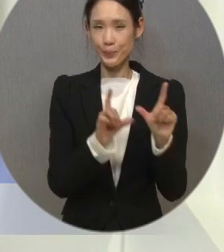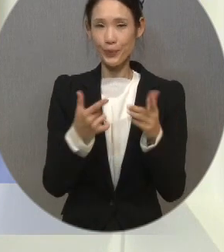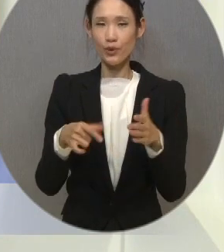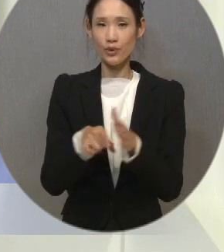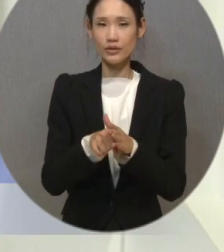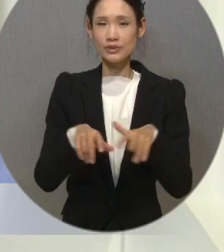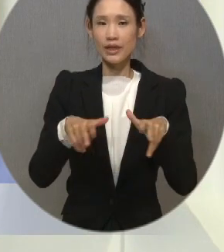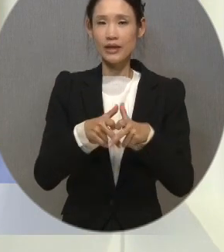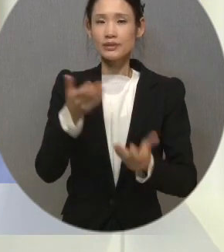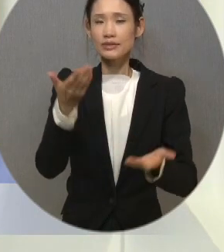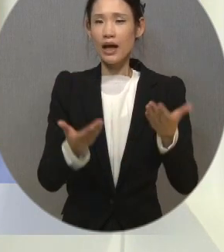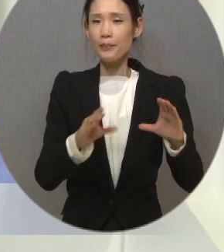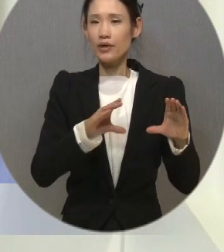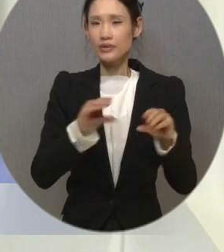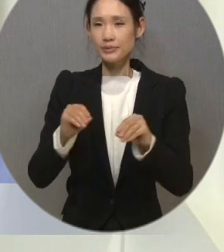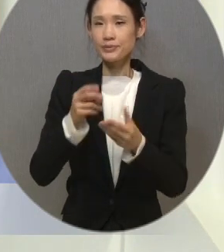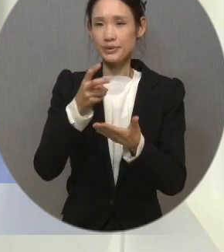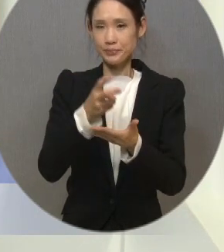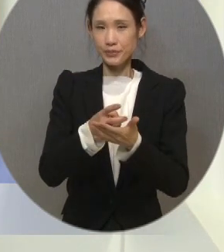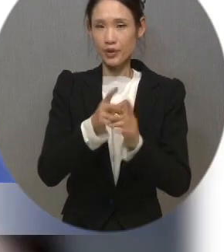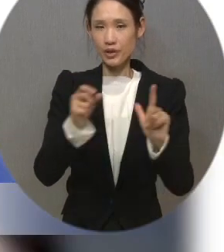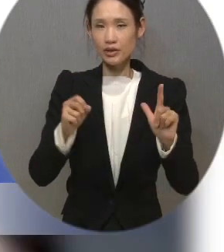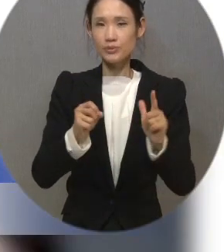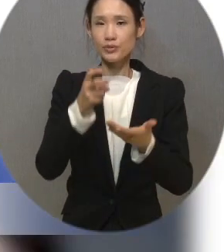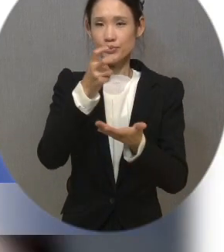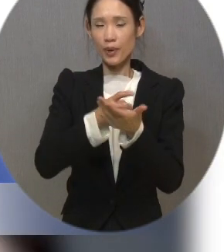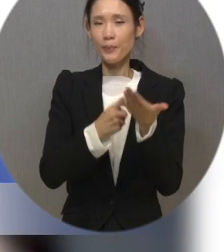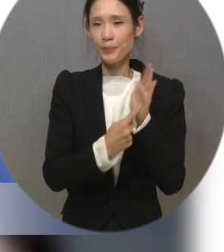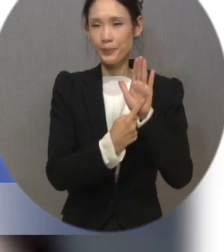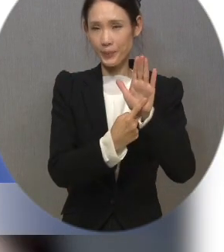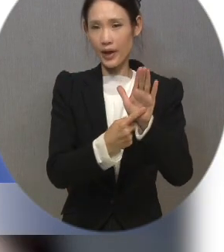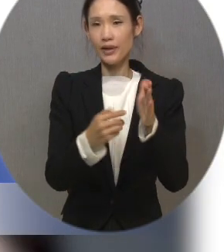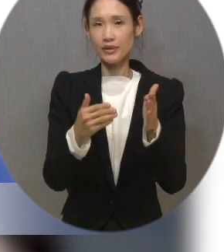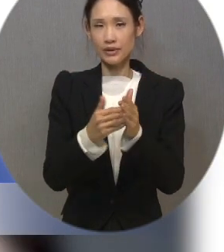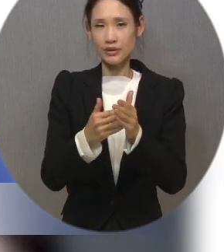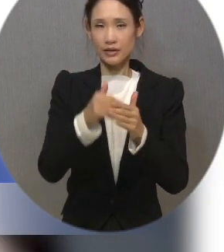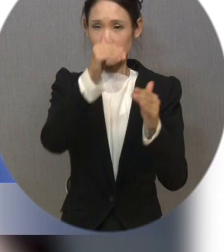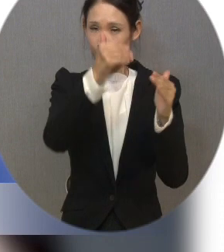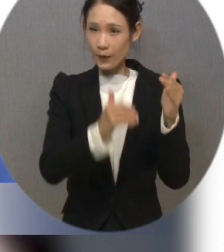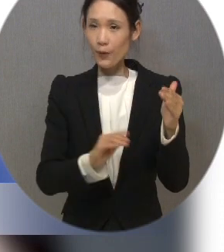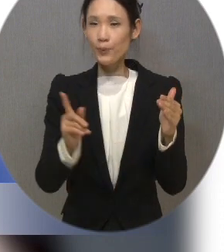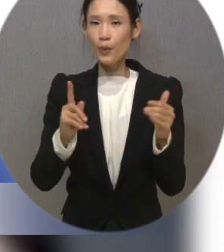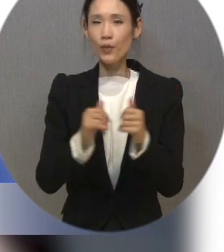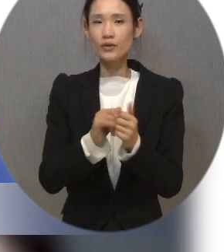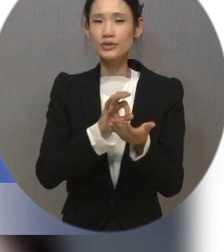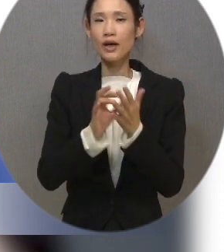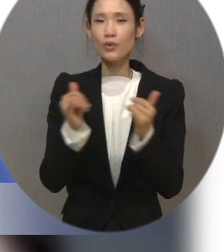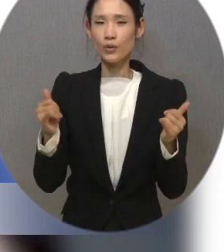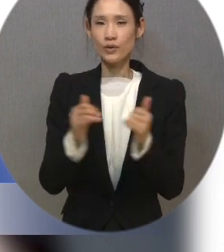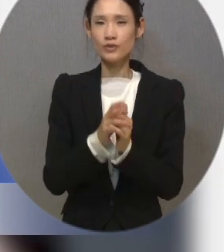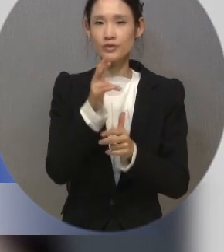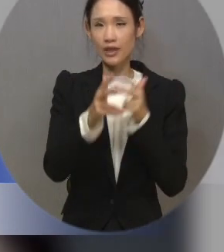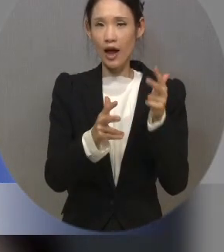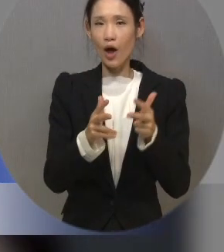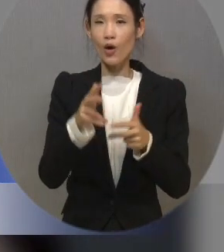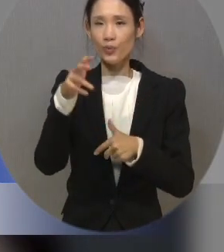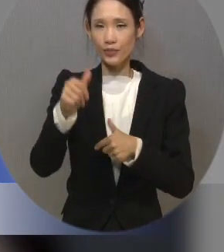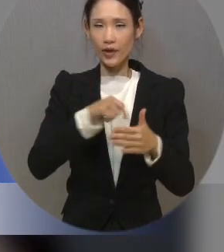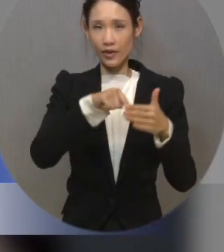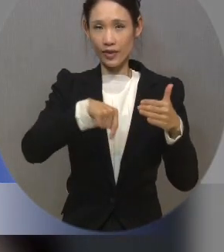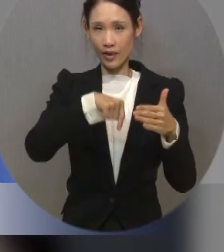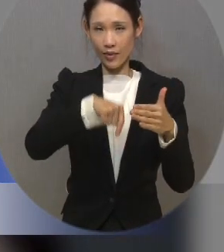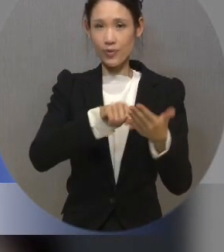차별금지법 일부 개정안을 발휘했습니다 개정 법률안은 사용자가 사업장 내부에서만